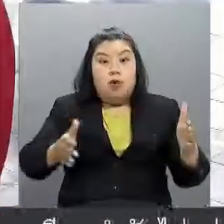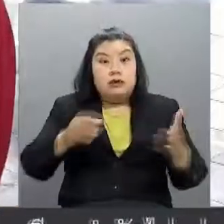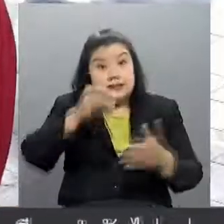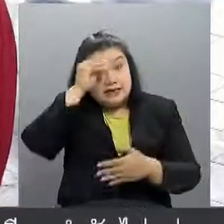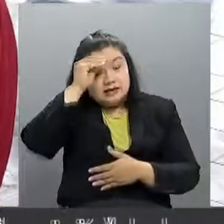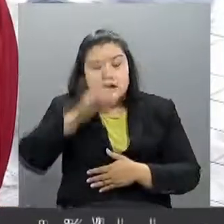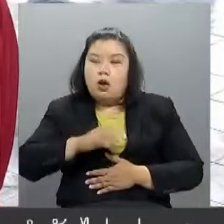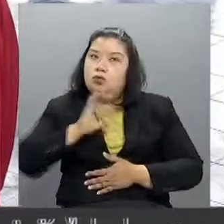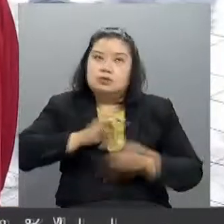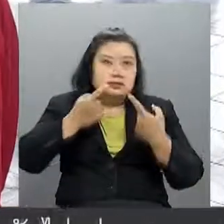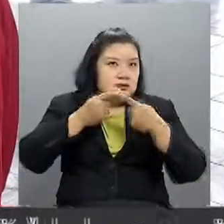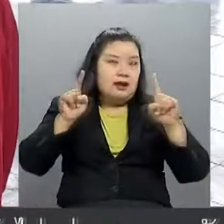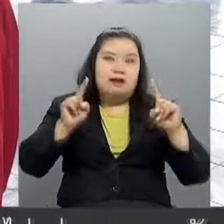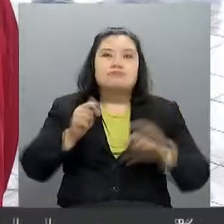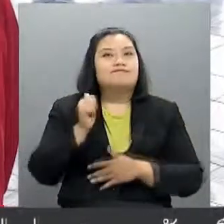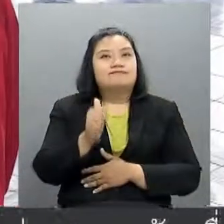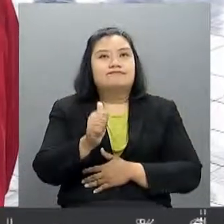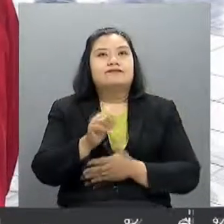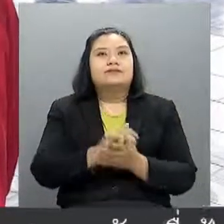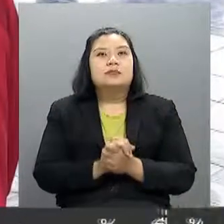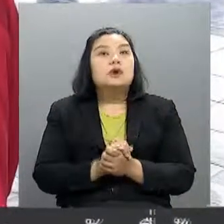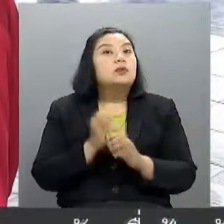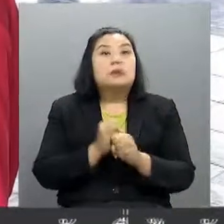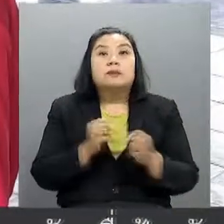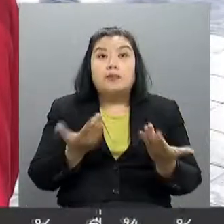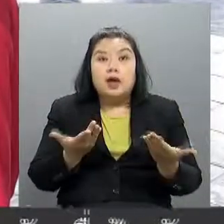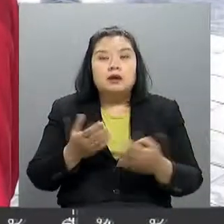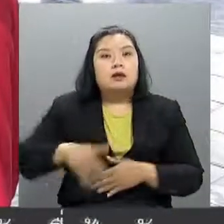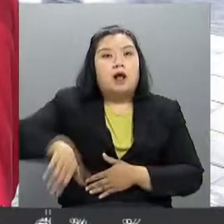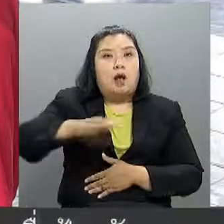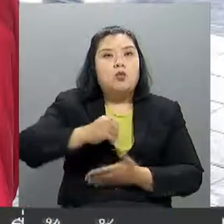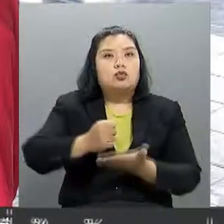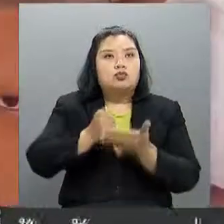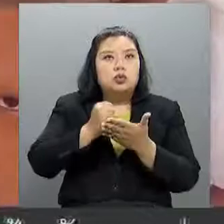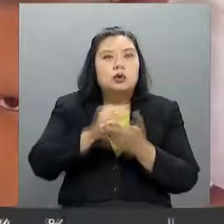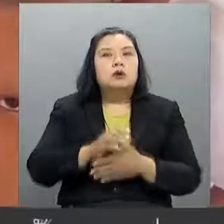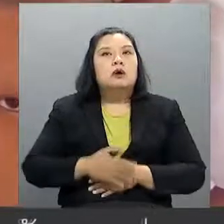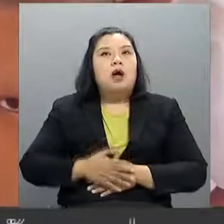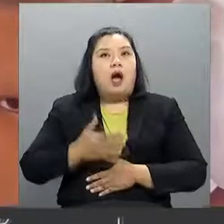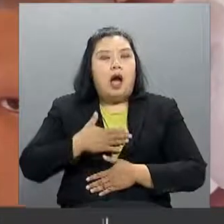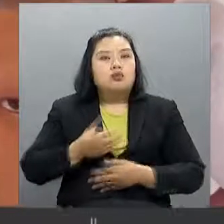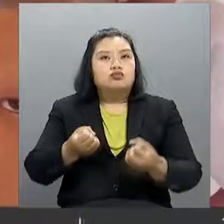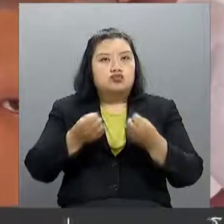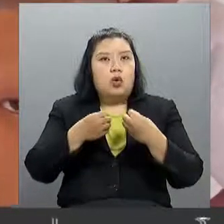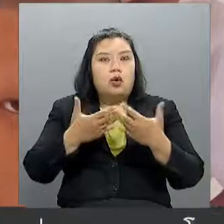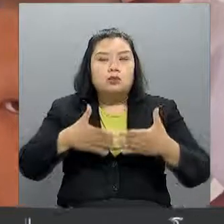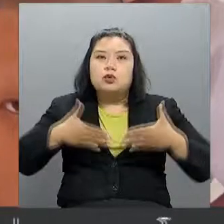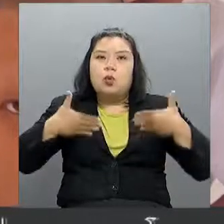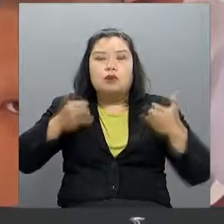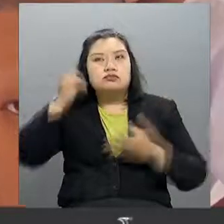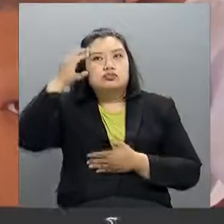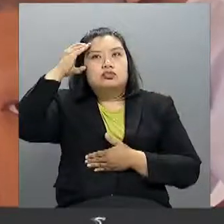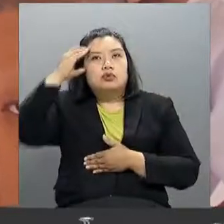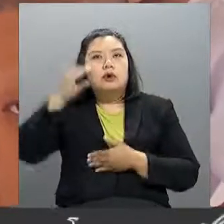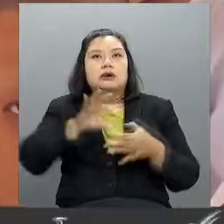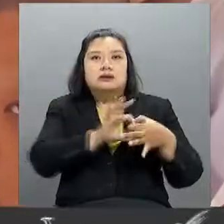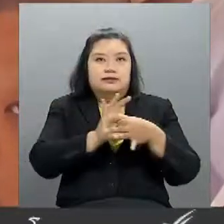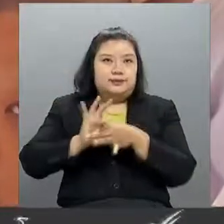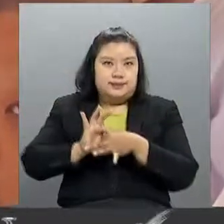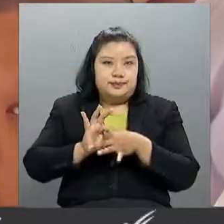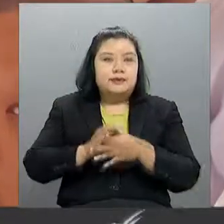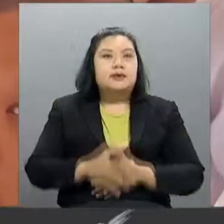ยค่ะเพราะให้ความรู้คู่กับความสุขไปด้วยกันค่ะนักข่าวพลเมือง